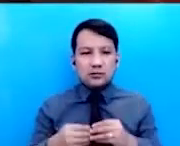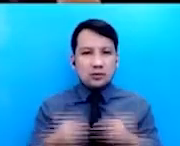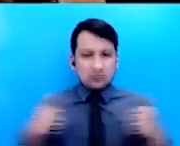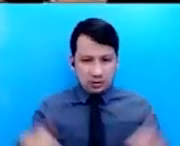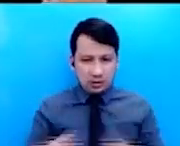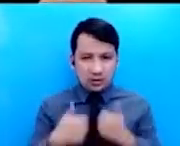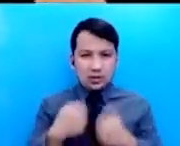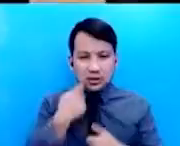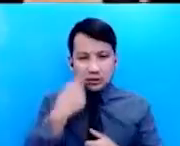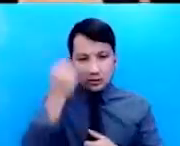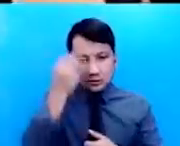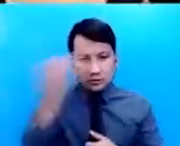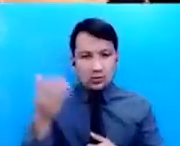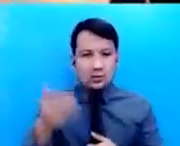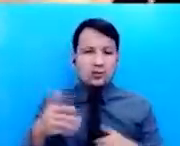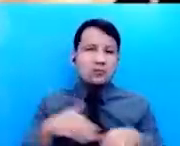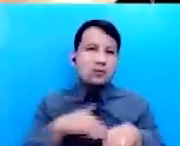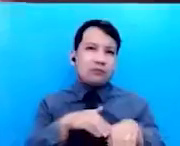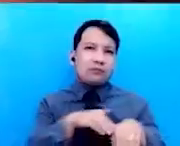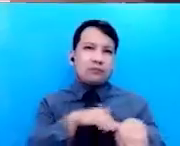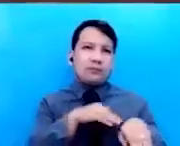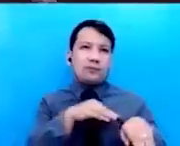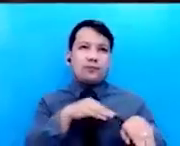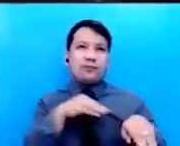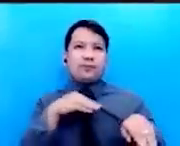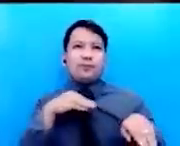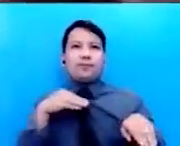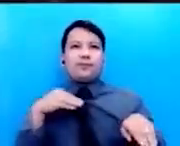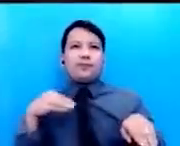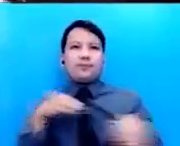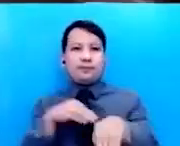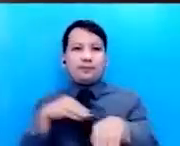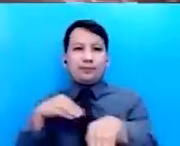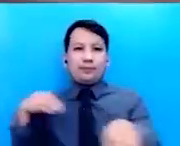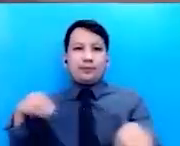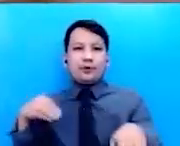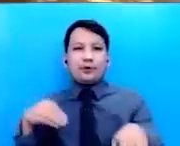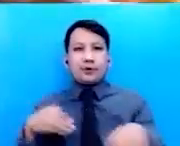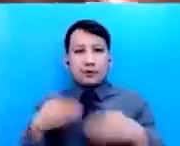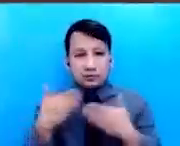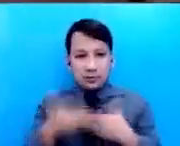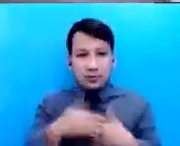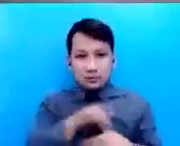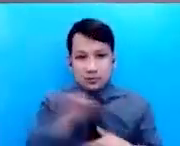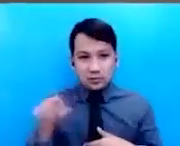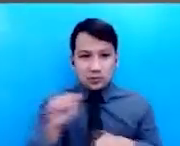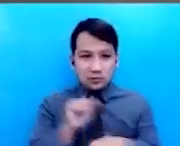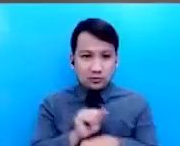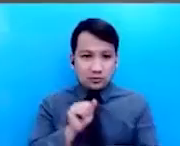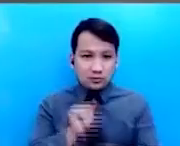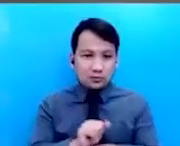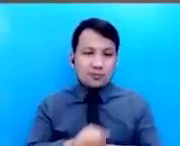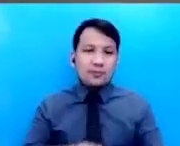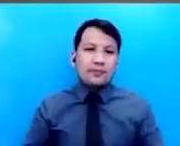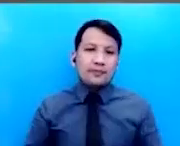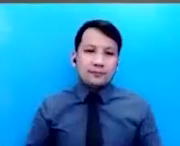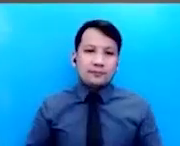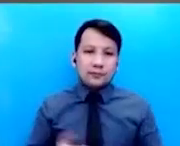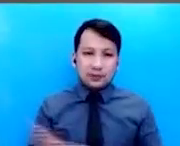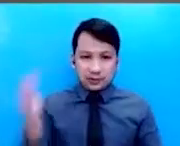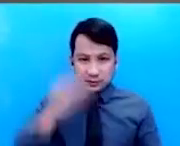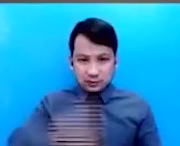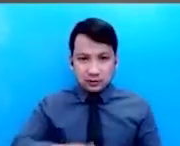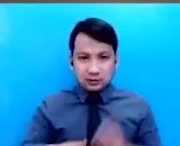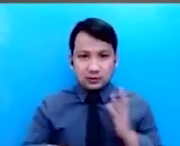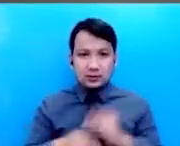kanina, katakot-takot at traffic ang inabot ng mga motoristang papasok sa kanilang trabaho. Inabot ng rush hour